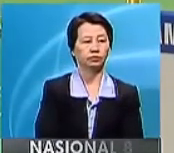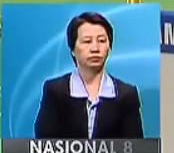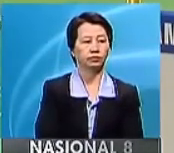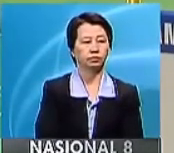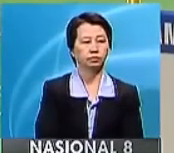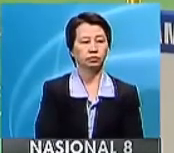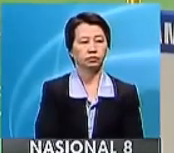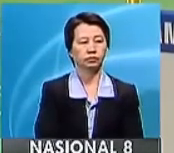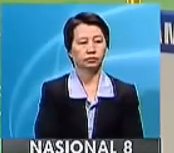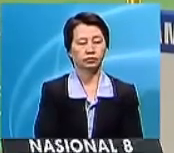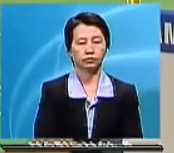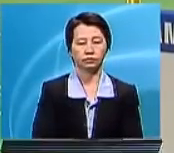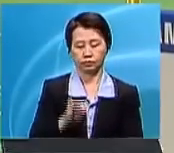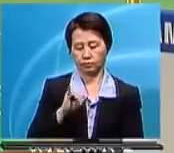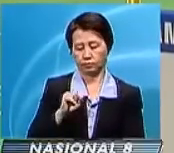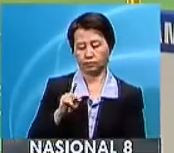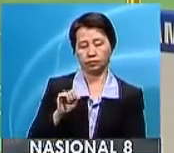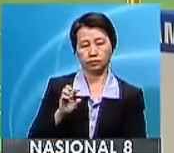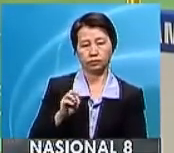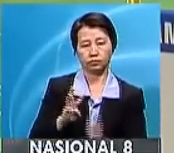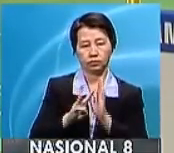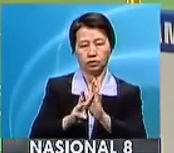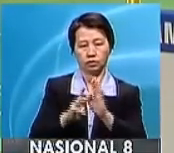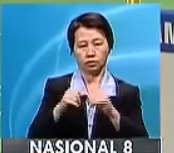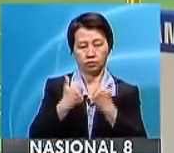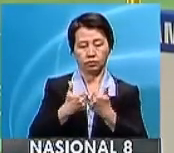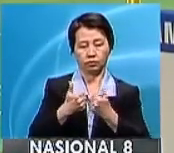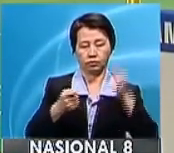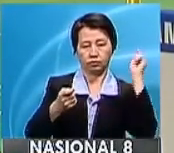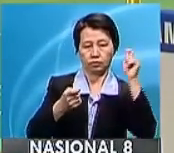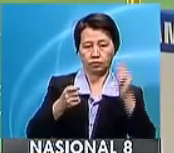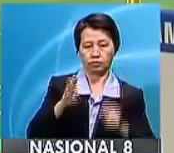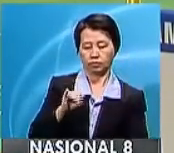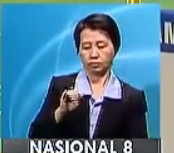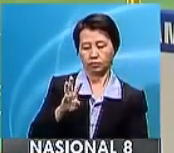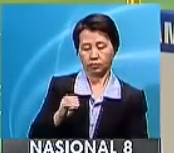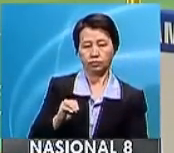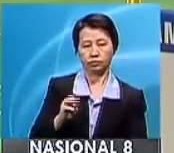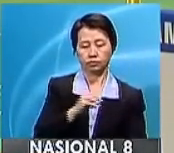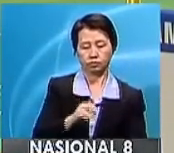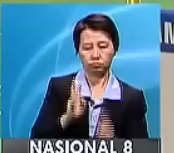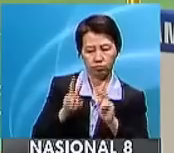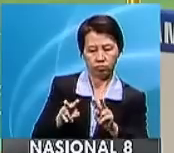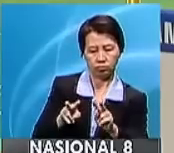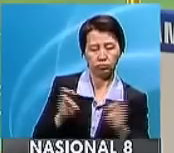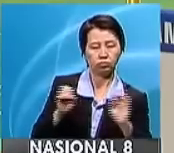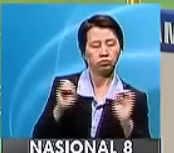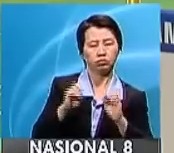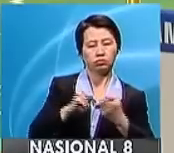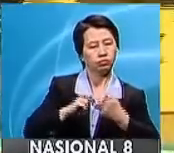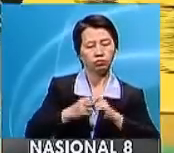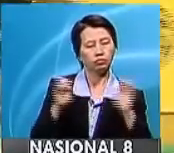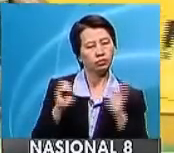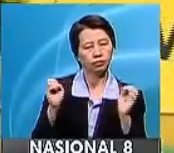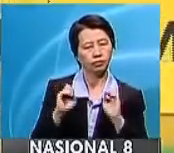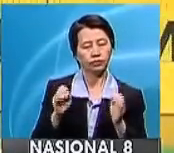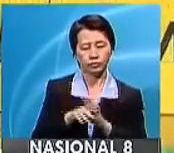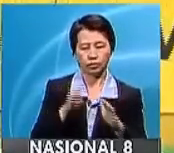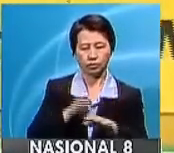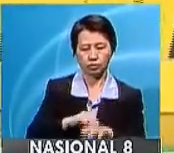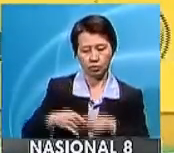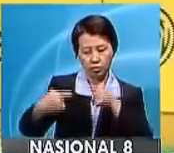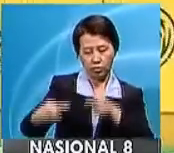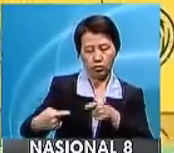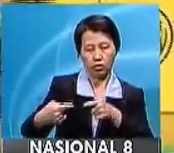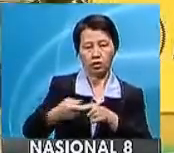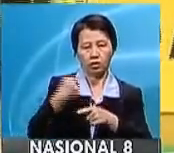tadi Iskandar zulanain mewakili persatuan badminton Malaysia Bam dilihat tidak menghadapi sebarang masalah ketika menentang